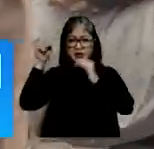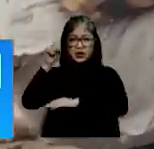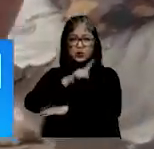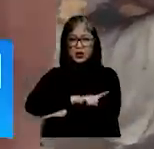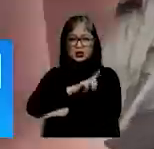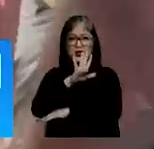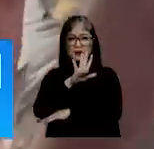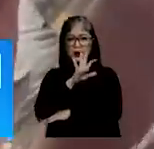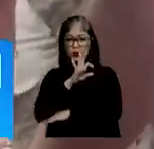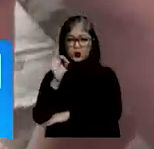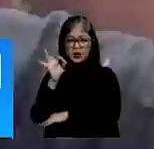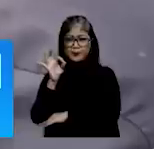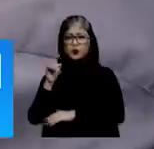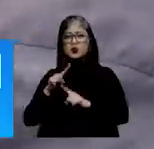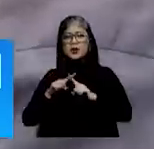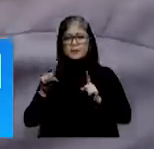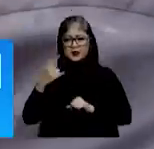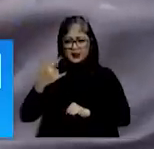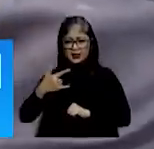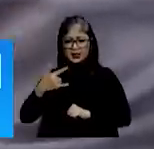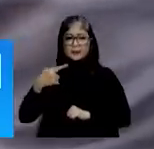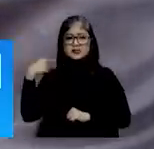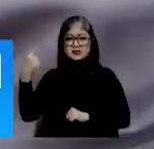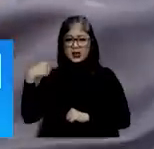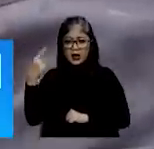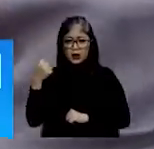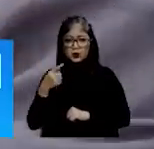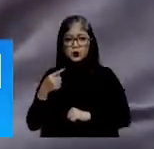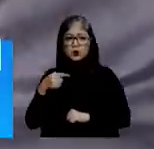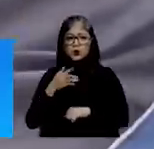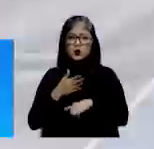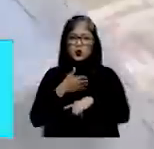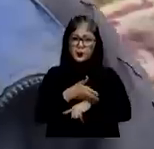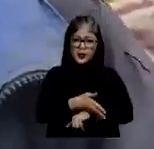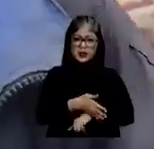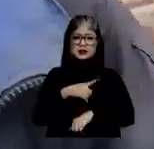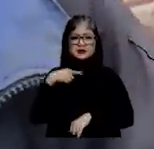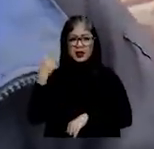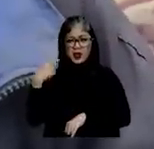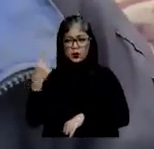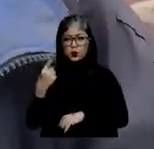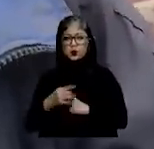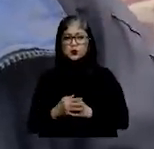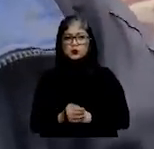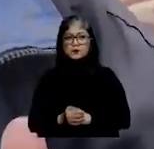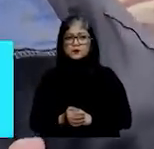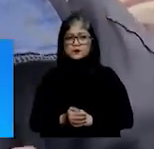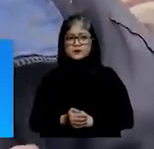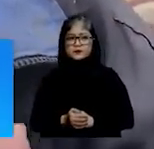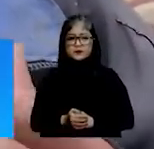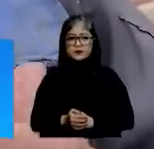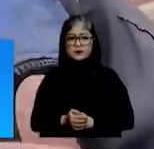besar, namun tak menghalanginya untuk bisa rutin berkurban setiap Idul Adha. Di Batur itu memang